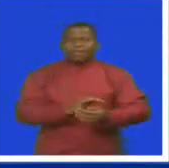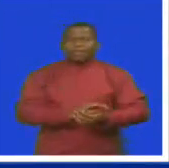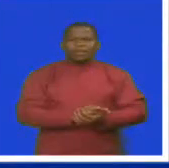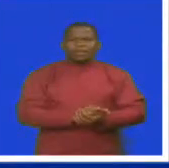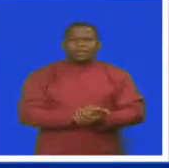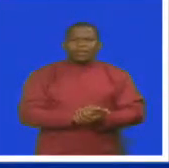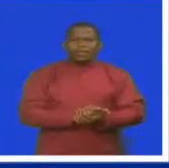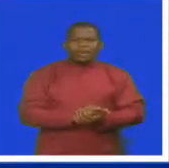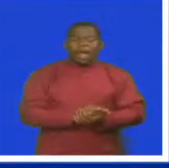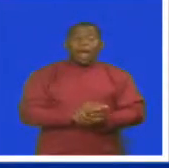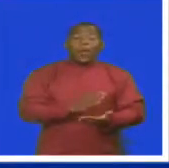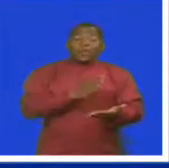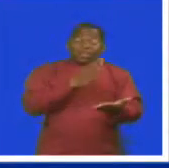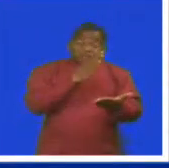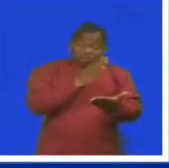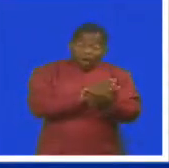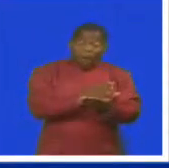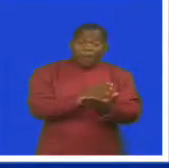kahle ngajanuary